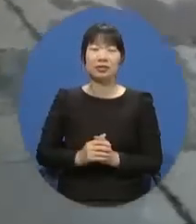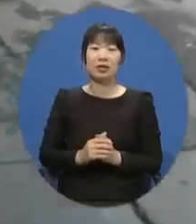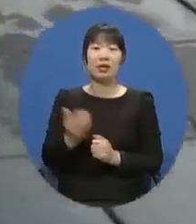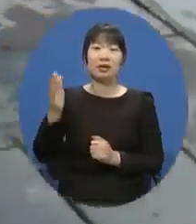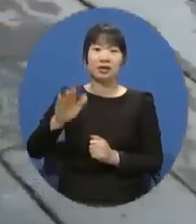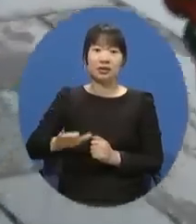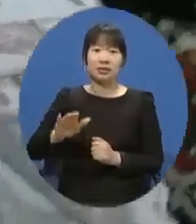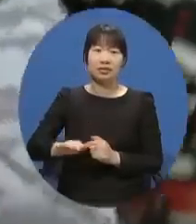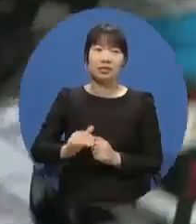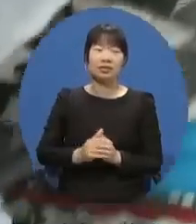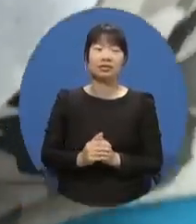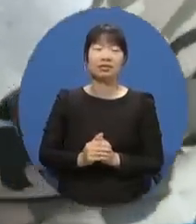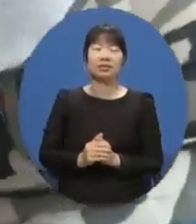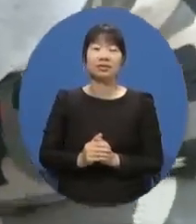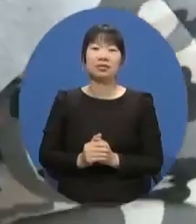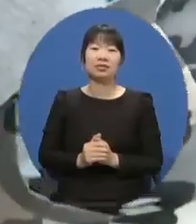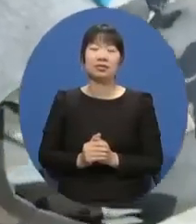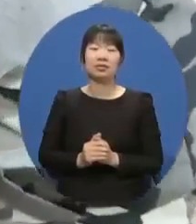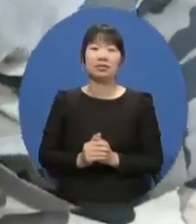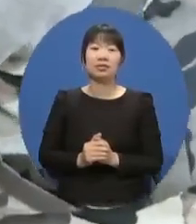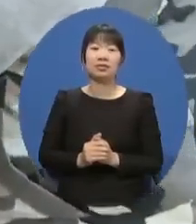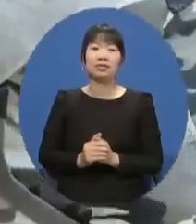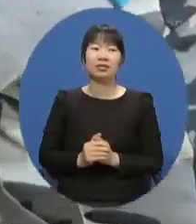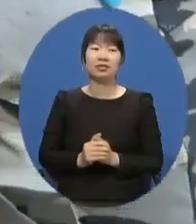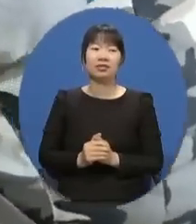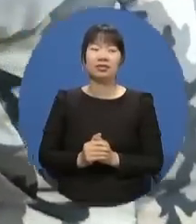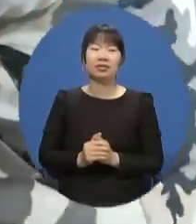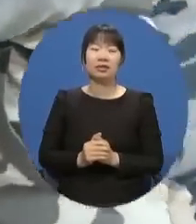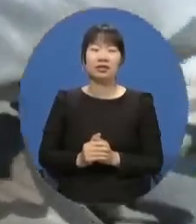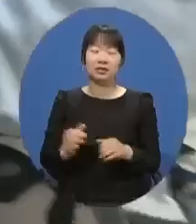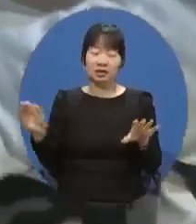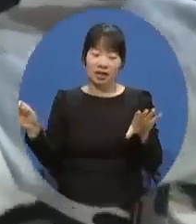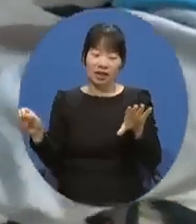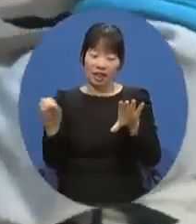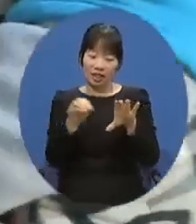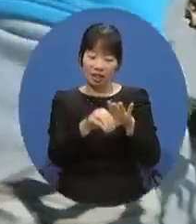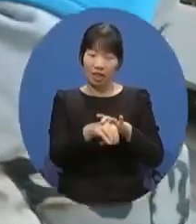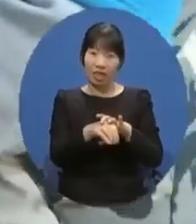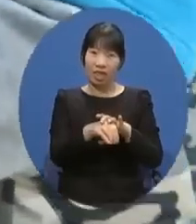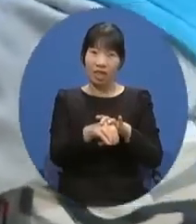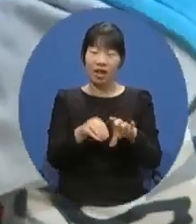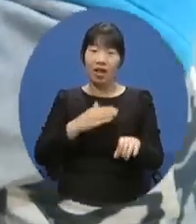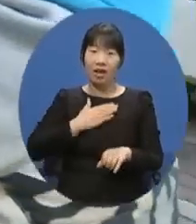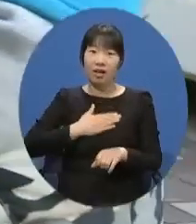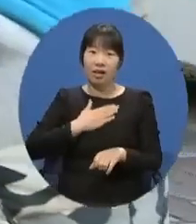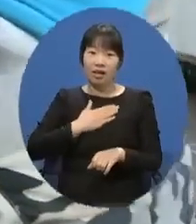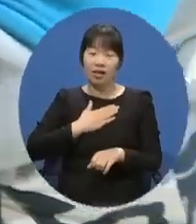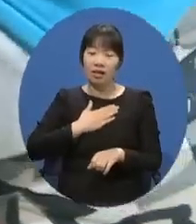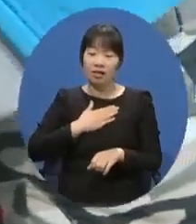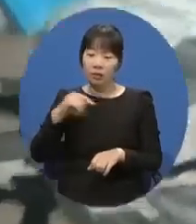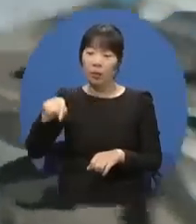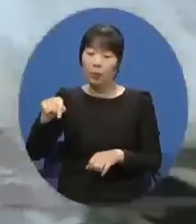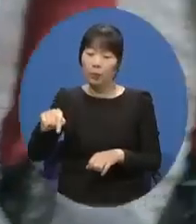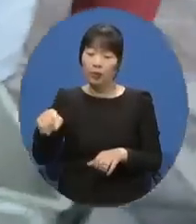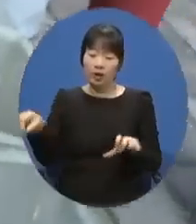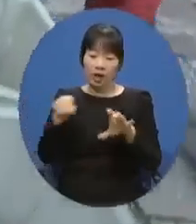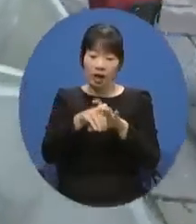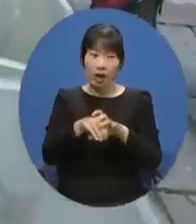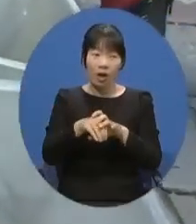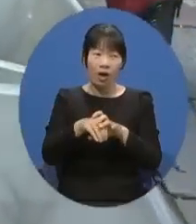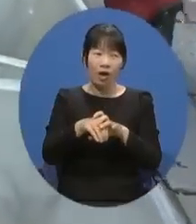그런데 우와, 살살 넣어줘. 살살, 살살 여기다가